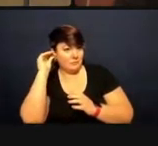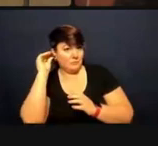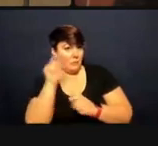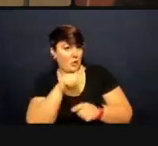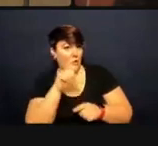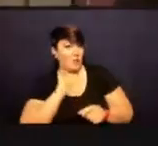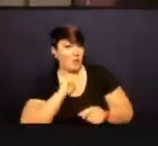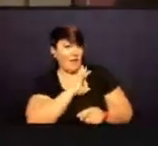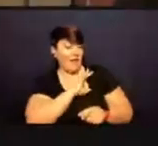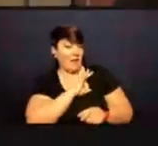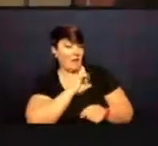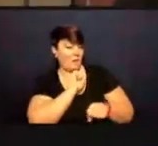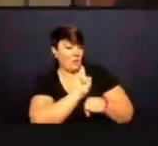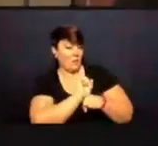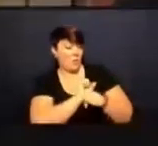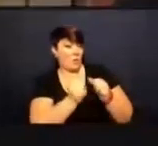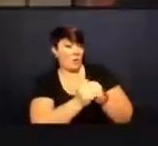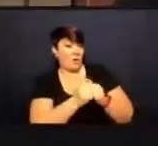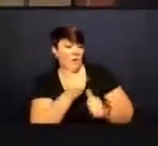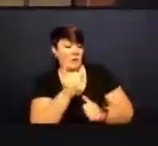nitafuatilia swala hilo.